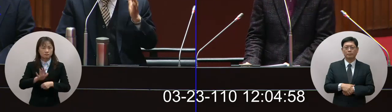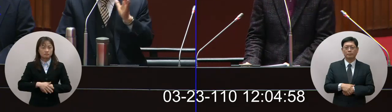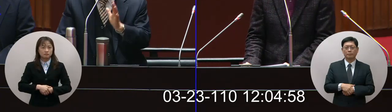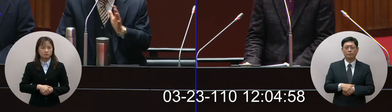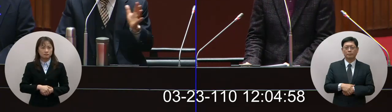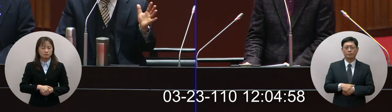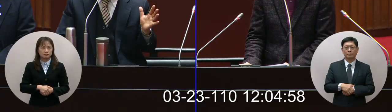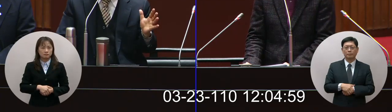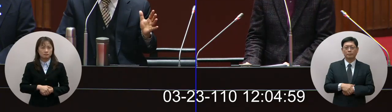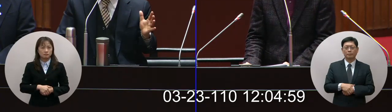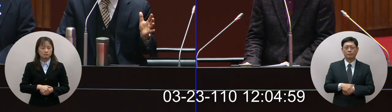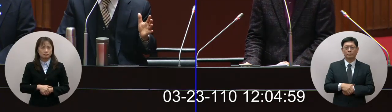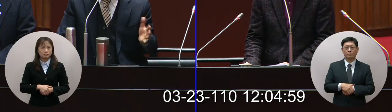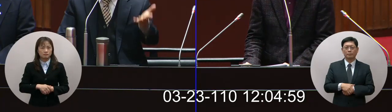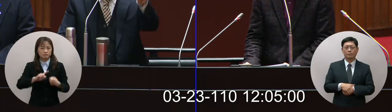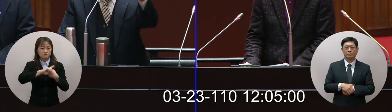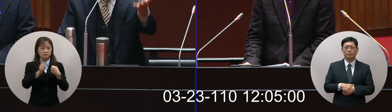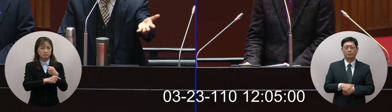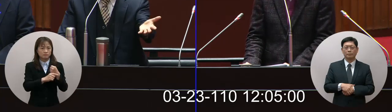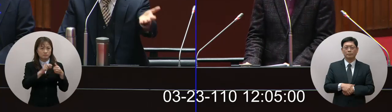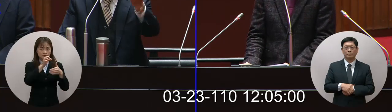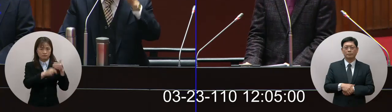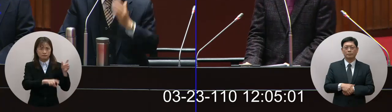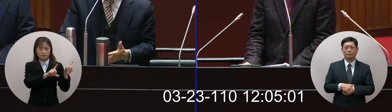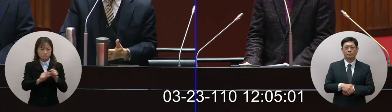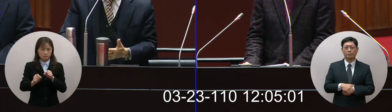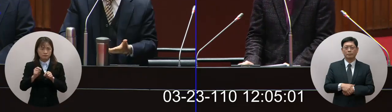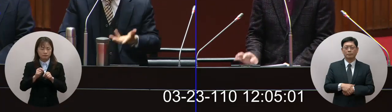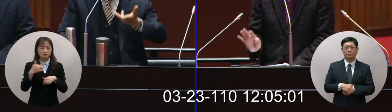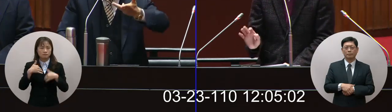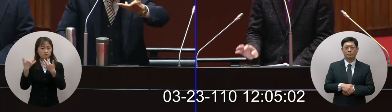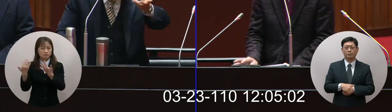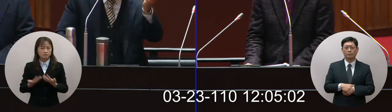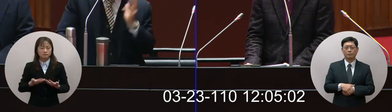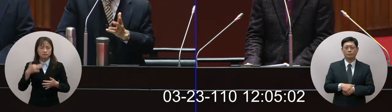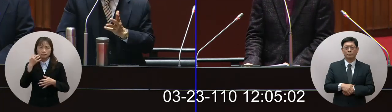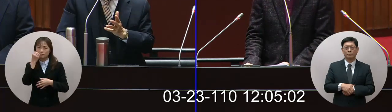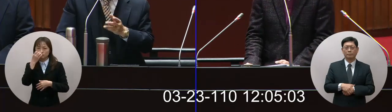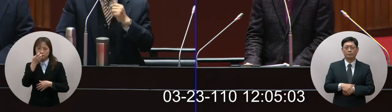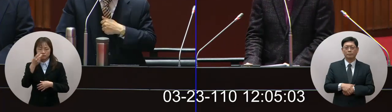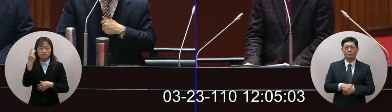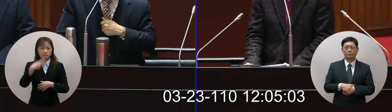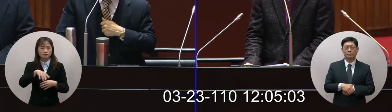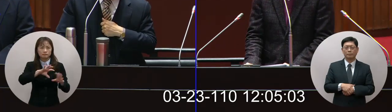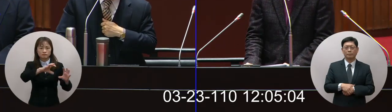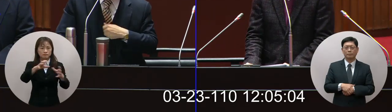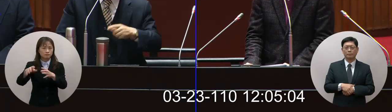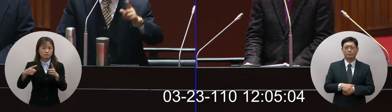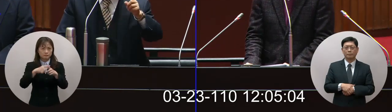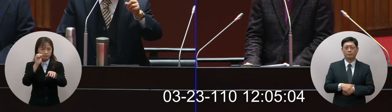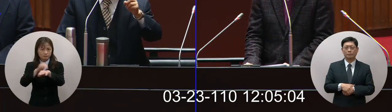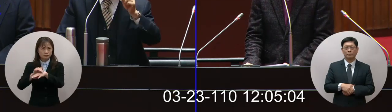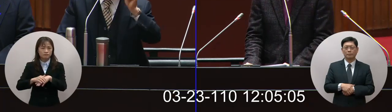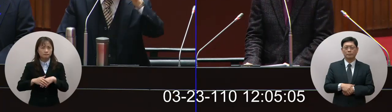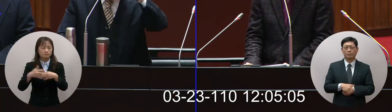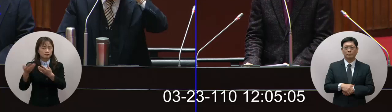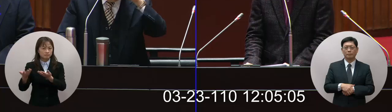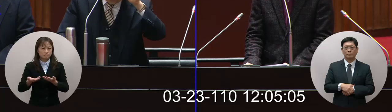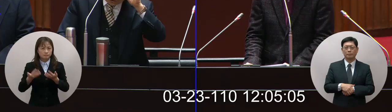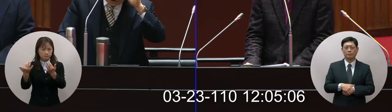会依据相关法律规定，欢迎不只是香港，世界人才到台湾来。所以那